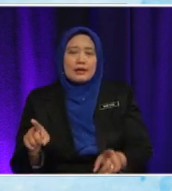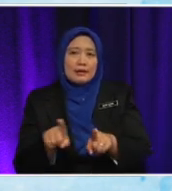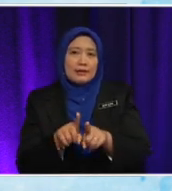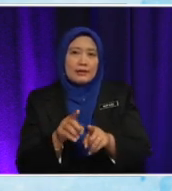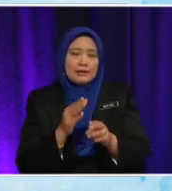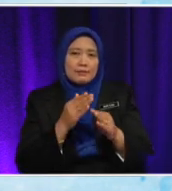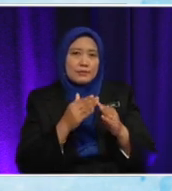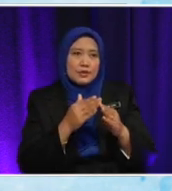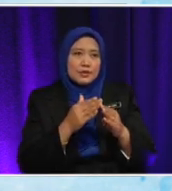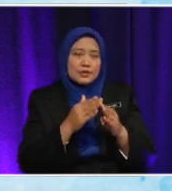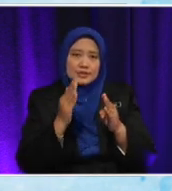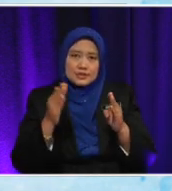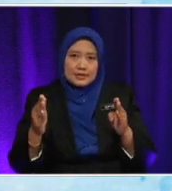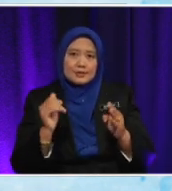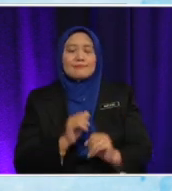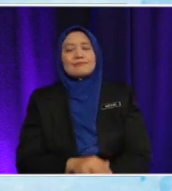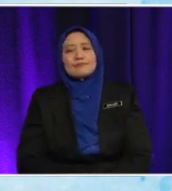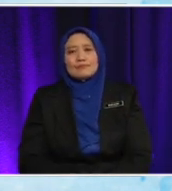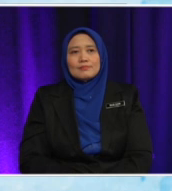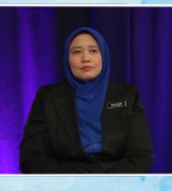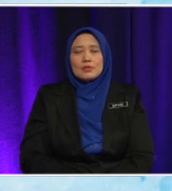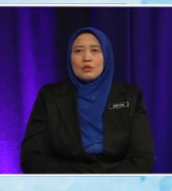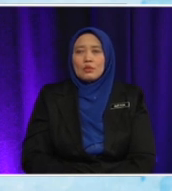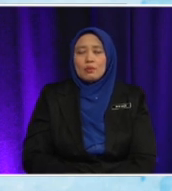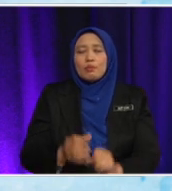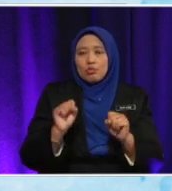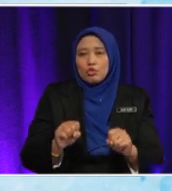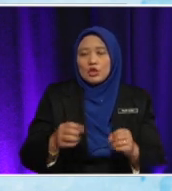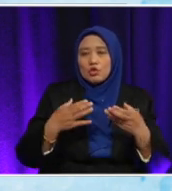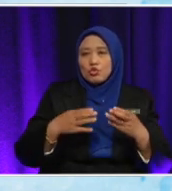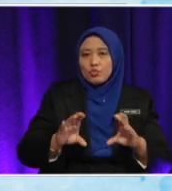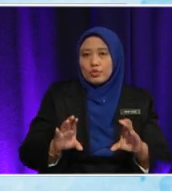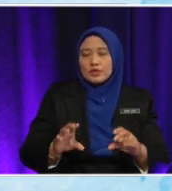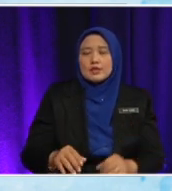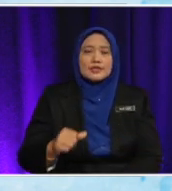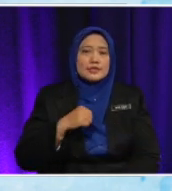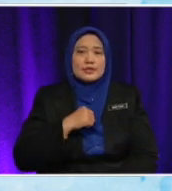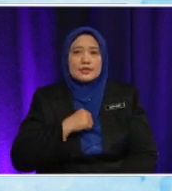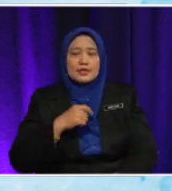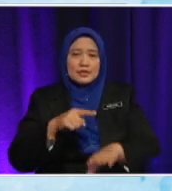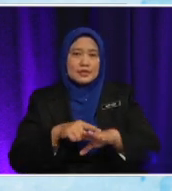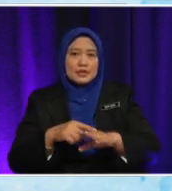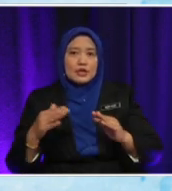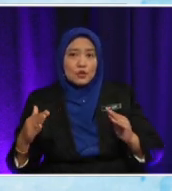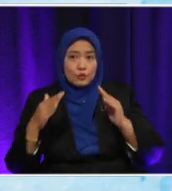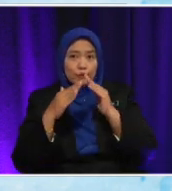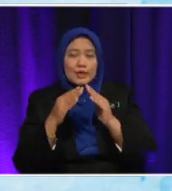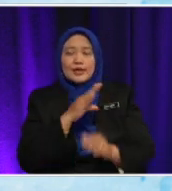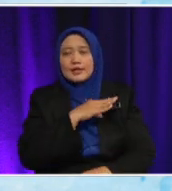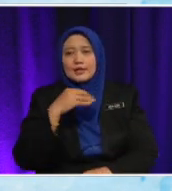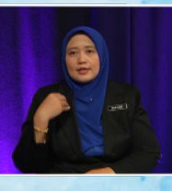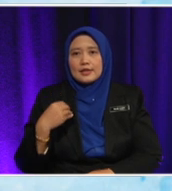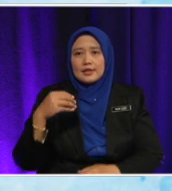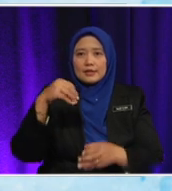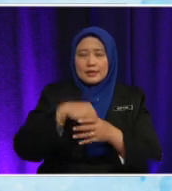mungkin murid-murid kita yang berada di rumah yang berada di dalam kalian boleh coba untuk menjawab soal lain yang diberikan ini